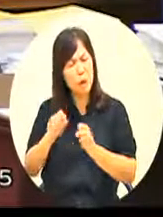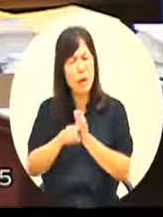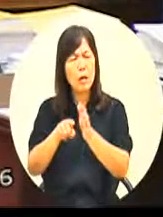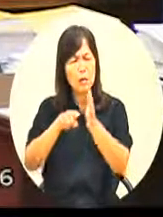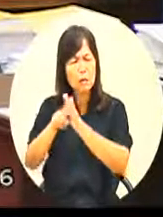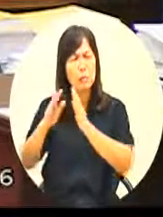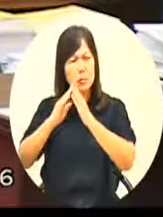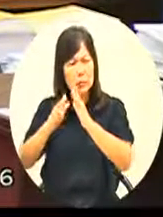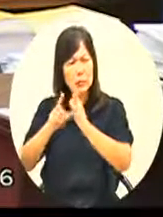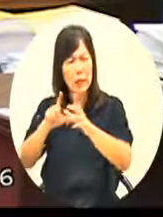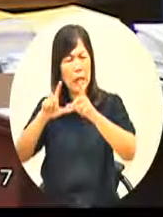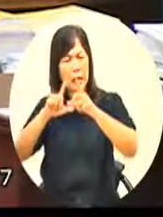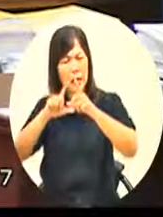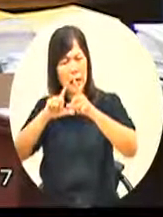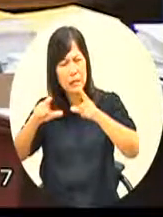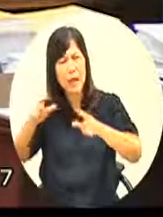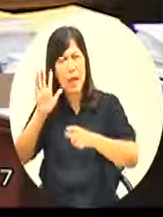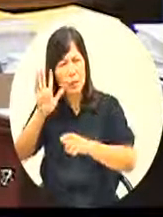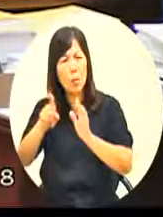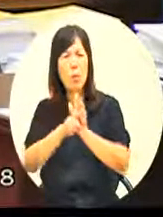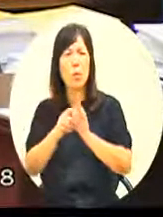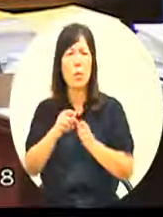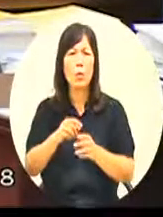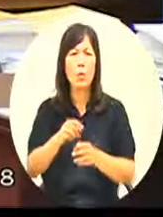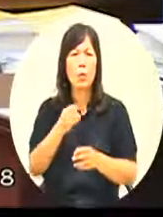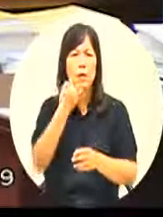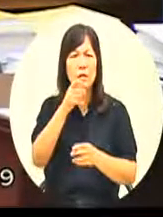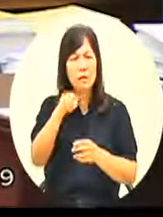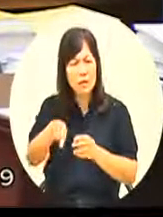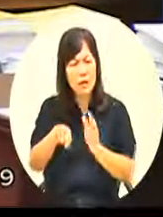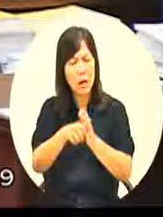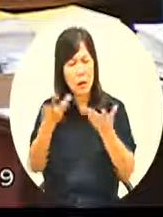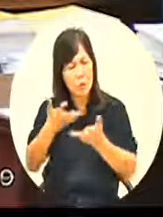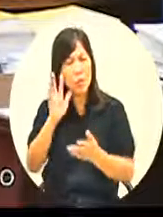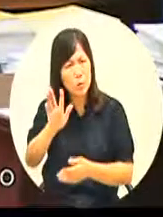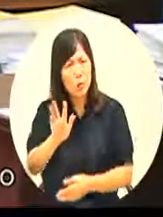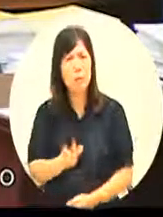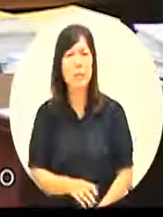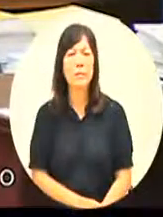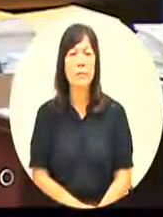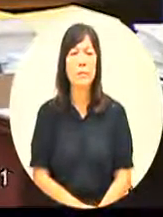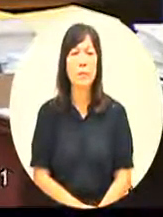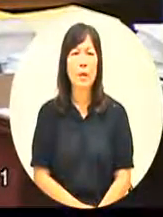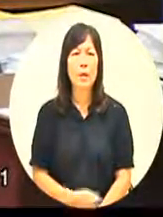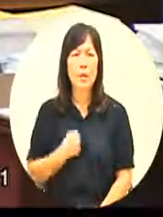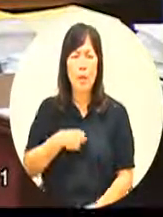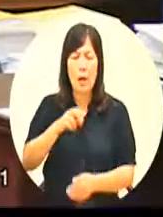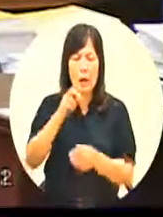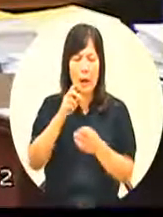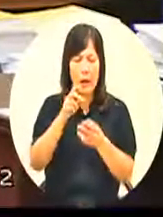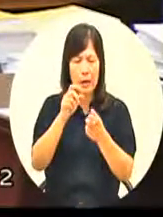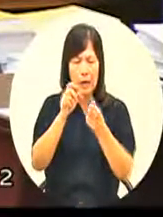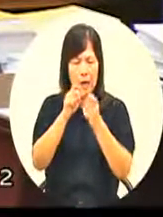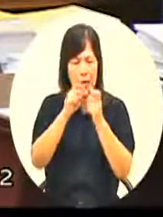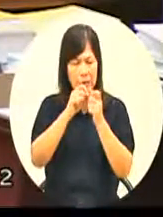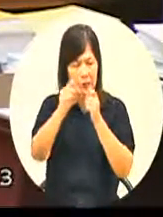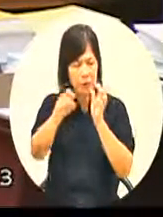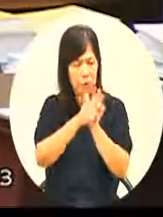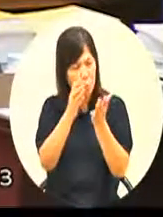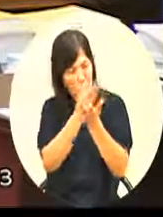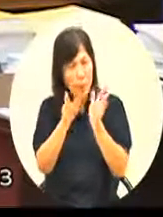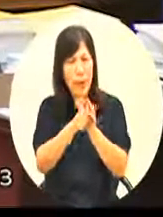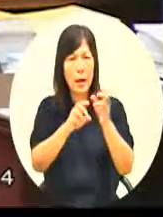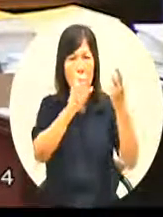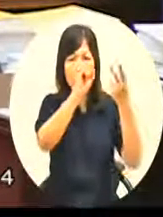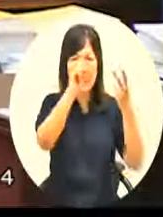市前几大的城市，为什么会有这样子的问题呢？虽然我们要看长期性的评比来看啊，在